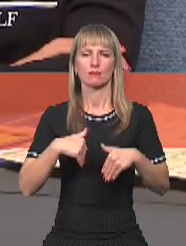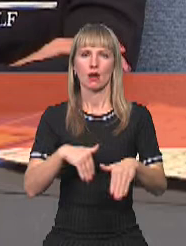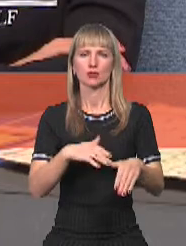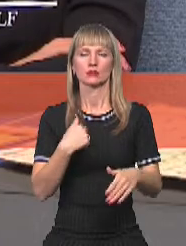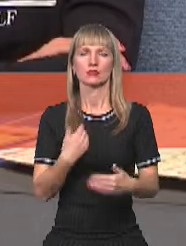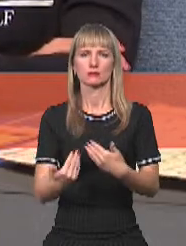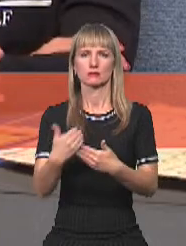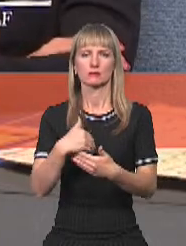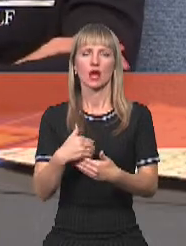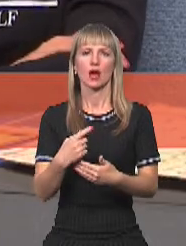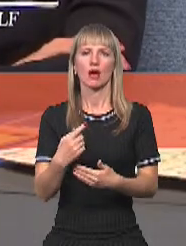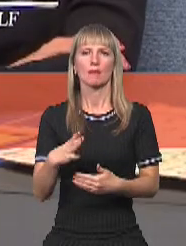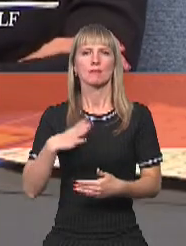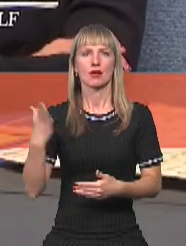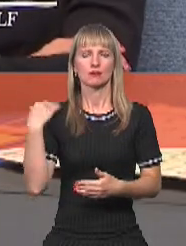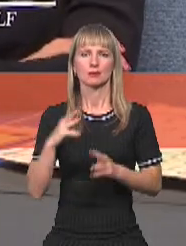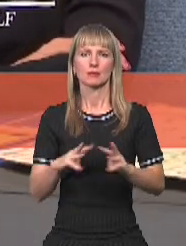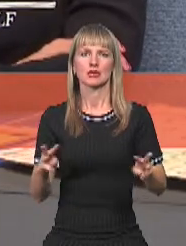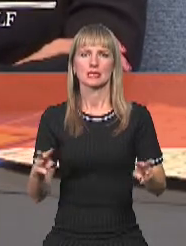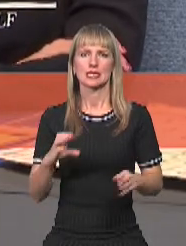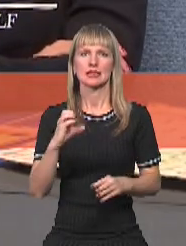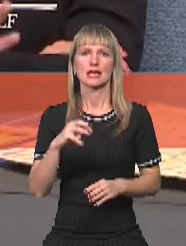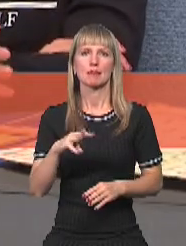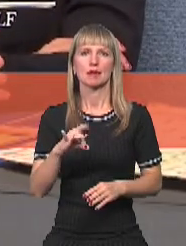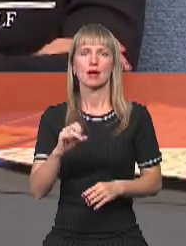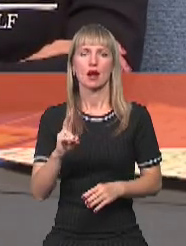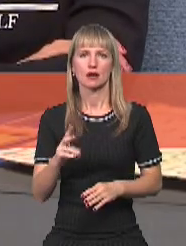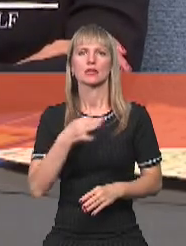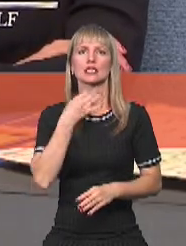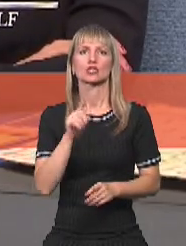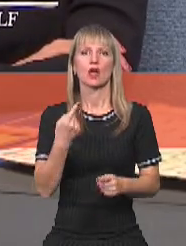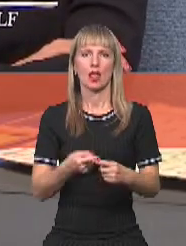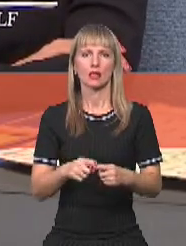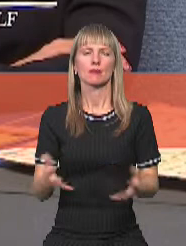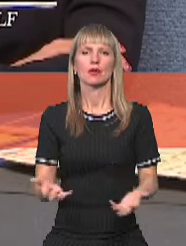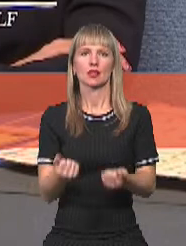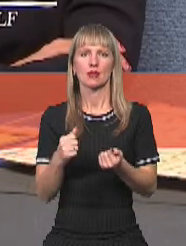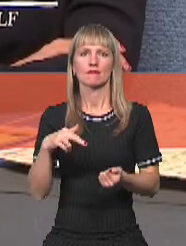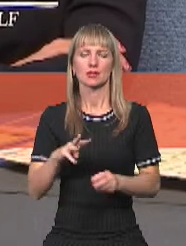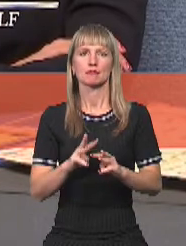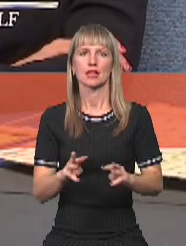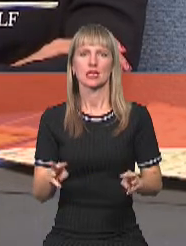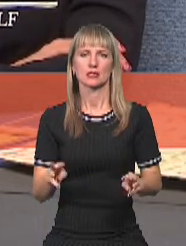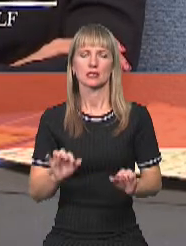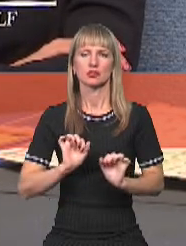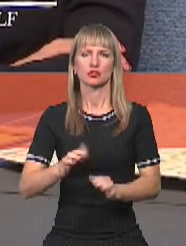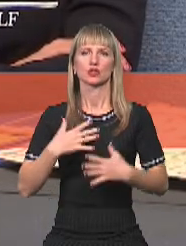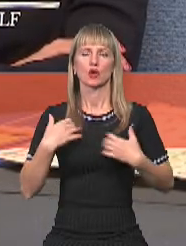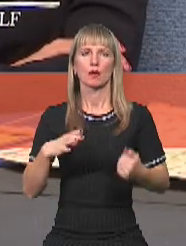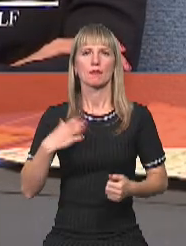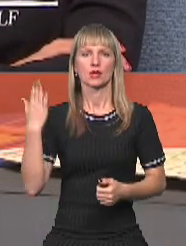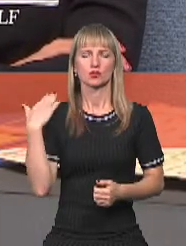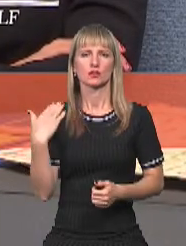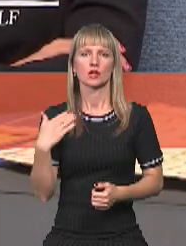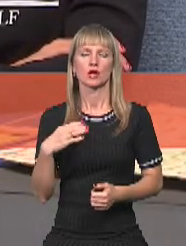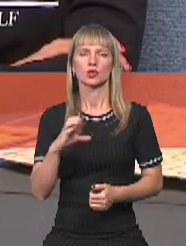вийшов, по-перше, колишній міністр екології Остап Семерак. Угу. Сказав, що він підтримує. Вийшла міністерка охорони здоров'я колишня